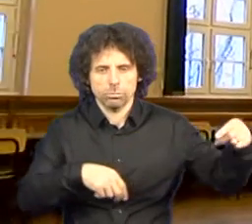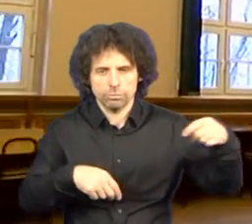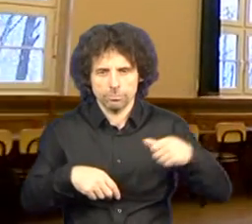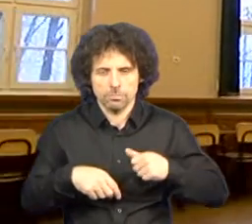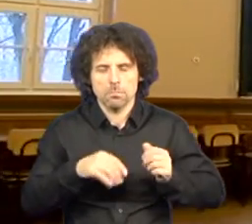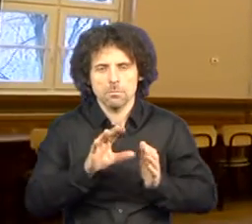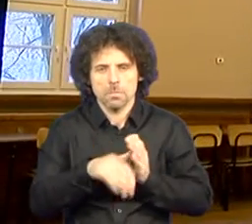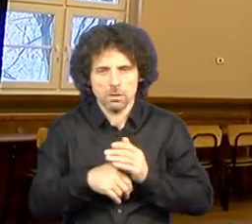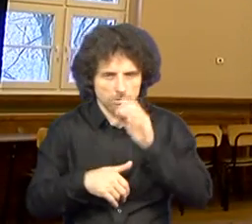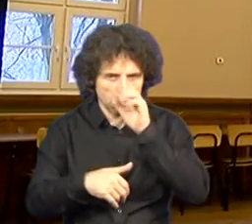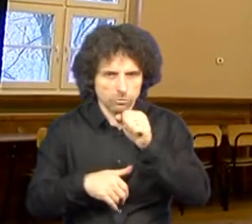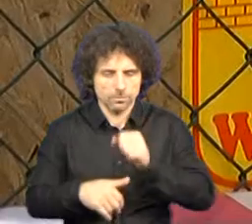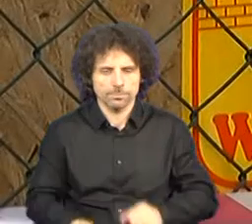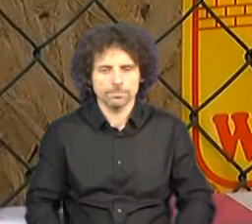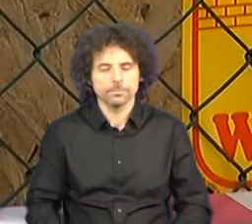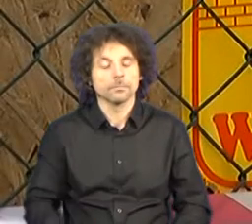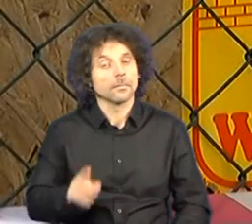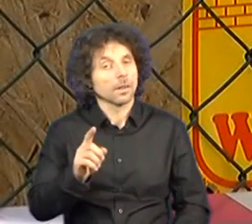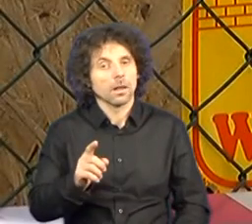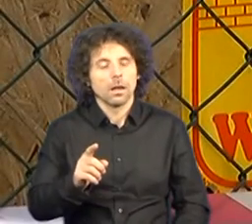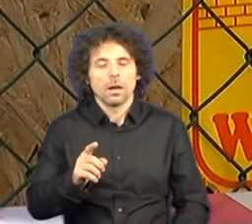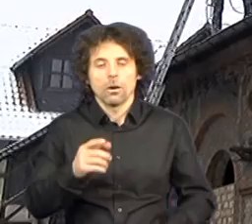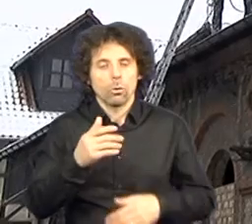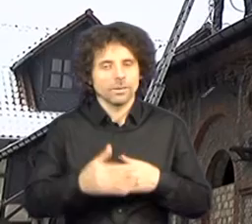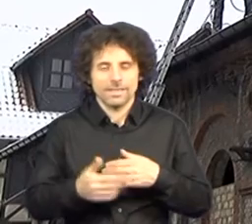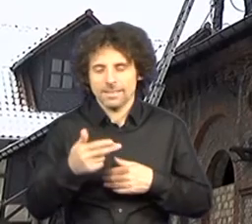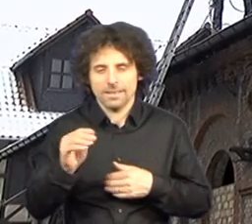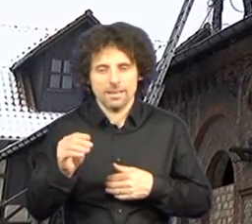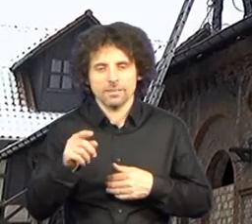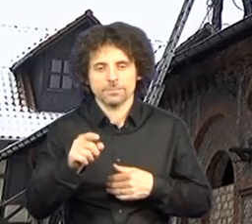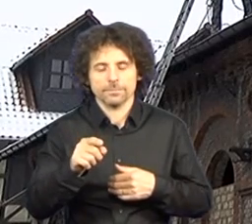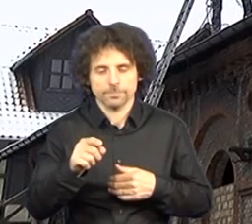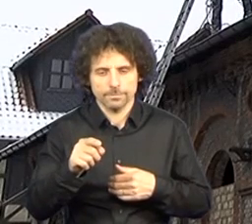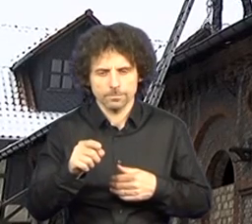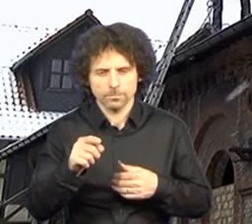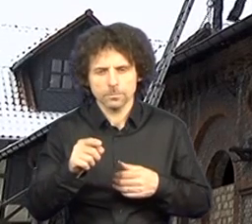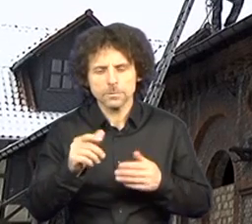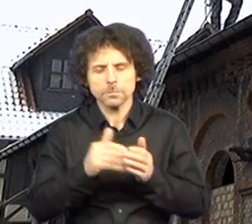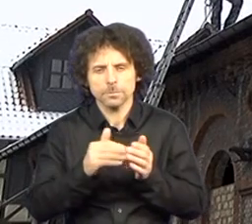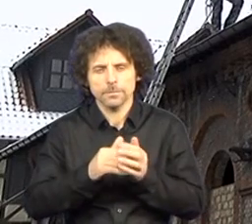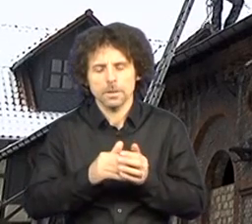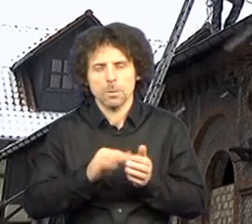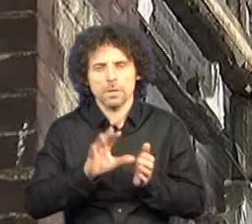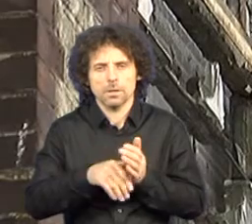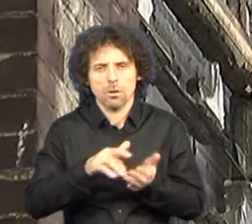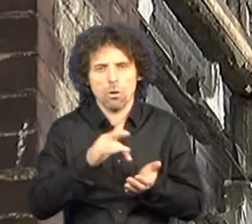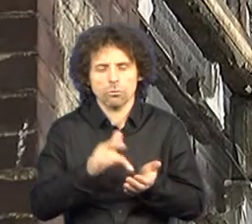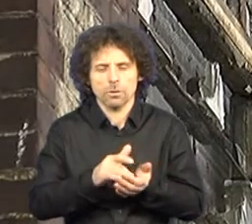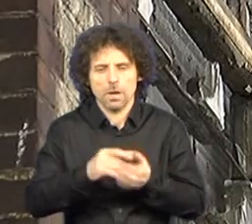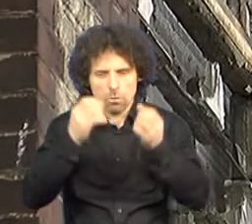przez miasto Zabrze. To jednak nie koniec inwestycji. W Parku Hutniczym na potrzeby Miejskiego Ośrodka Kultury